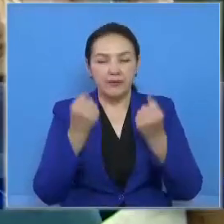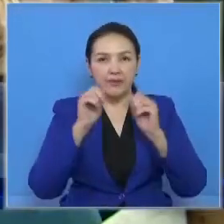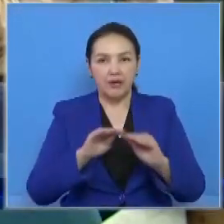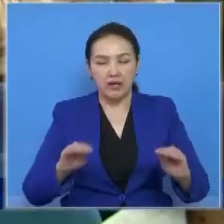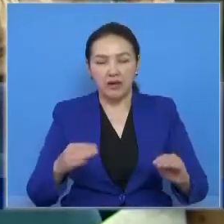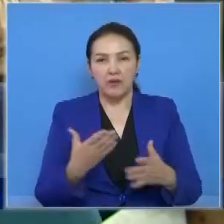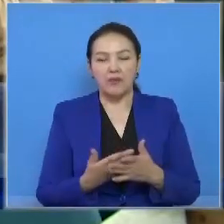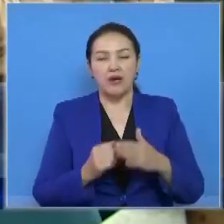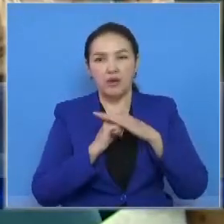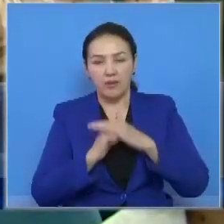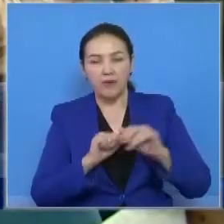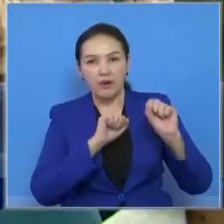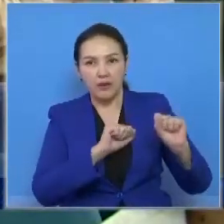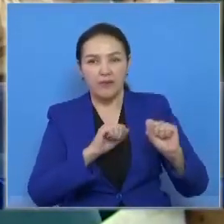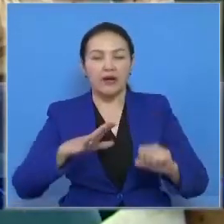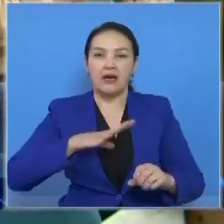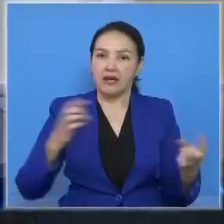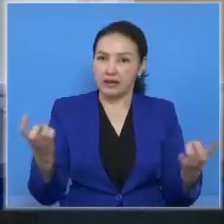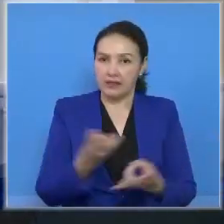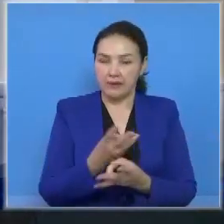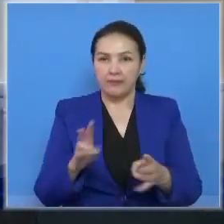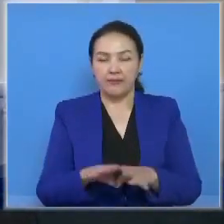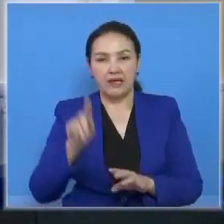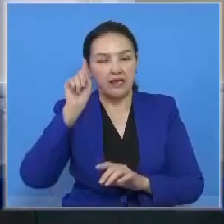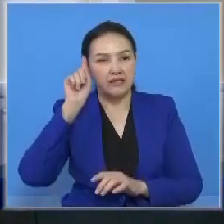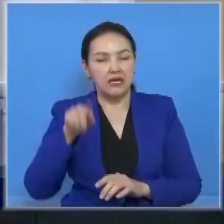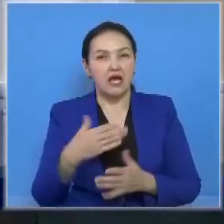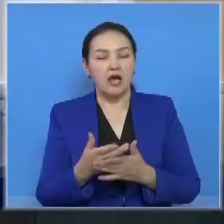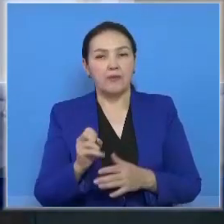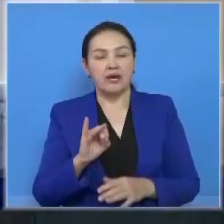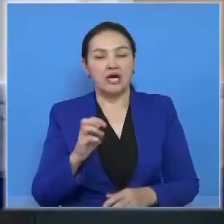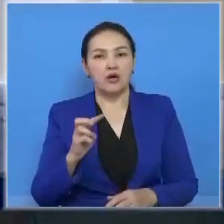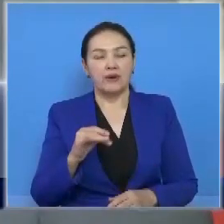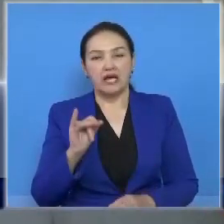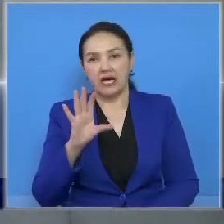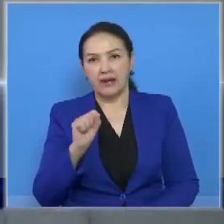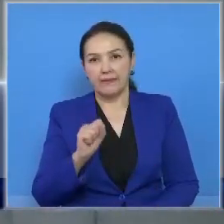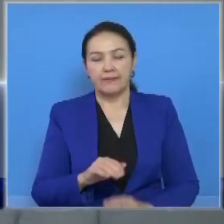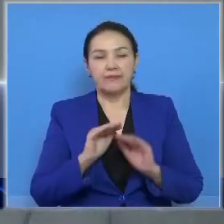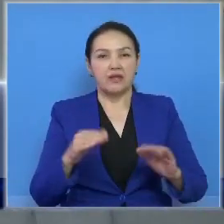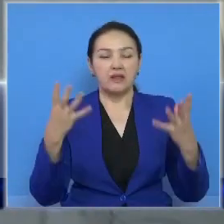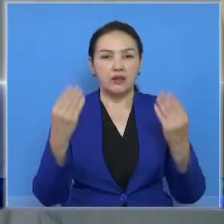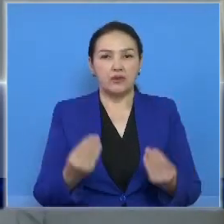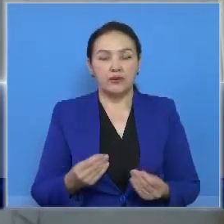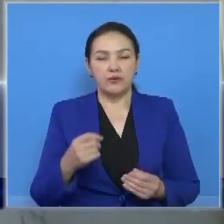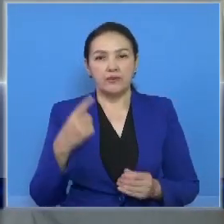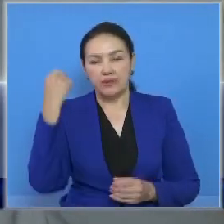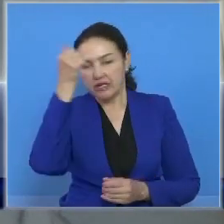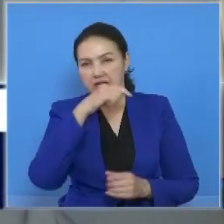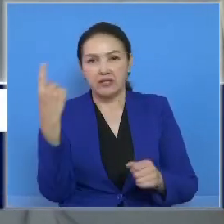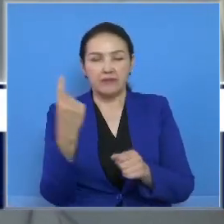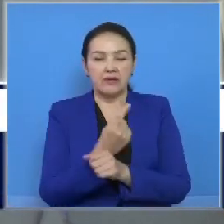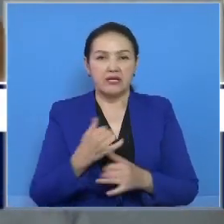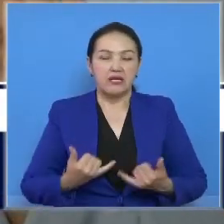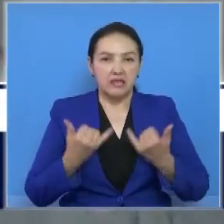оларды зорлық-зомбылықтан қорғауға үндеу қажет дейді. Танымал психоаналитик Анна Құдиярова. Балалар күні деп жылына бірақ рет балаларды